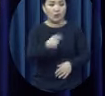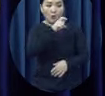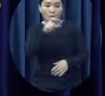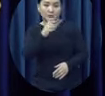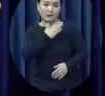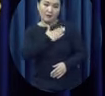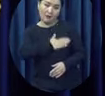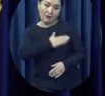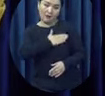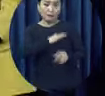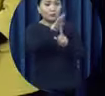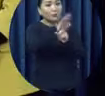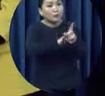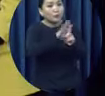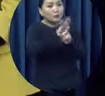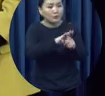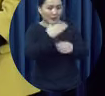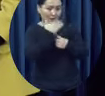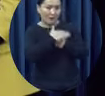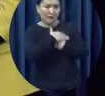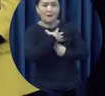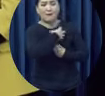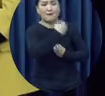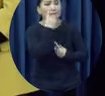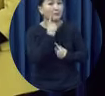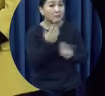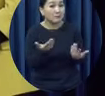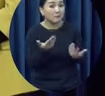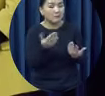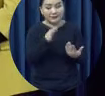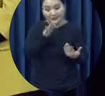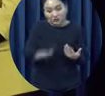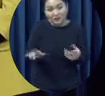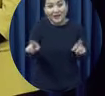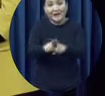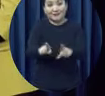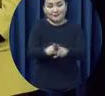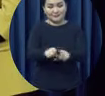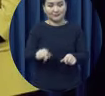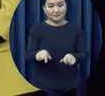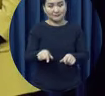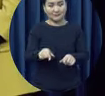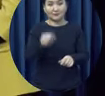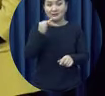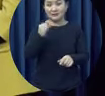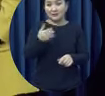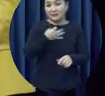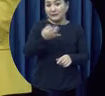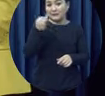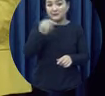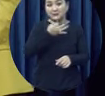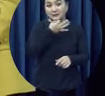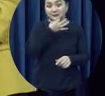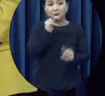хайрлах, өрөвдөх мөн тэднэр хайрлуулах хэрэгцээ яг бага насны хүүхдүүдийн адил бас хамгийн түрүүний одоо чухал